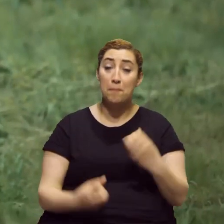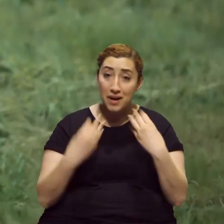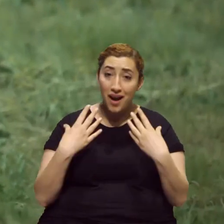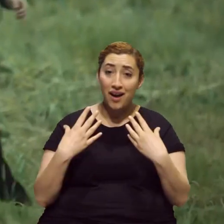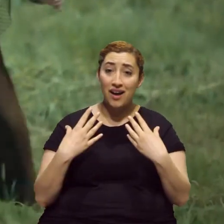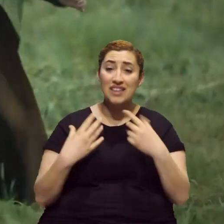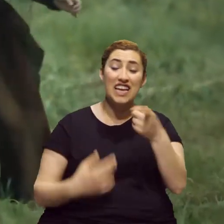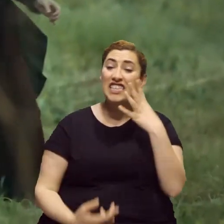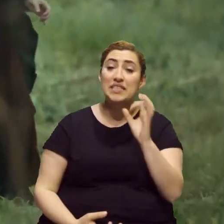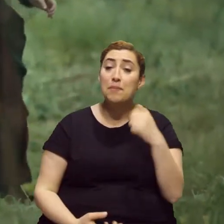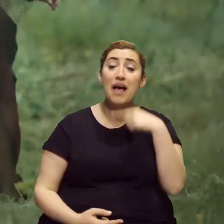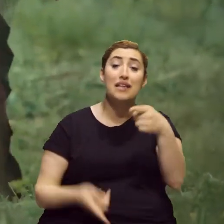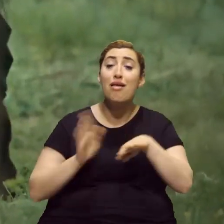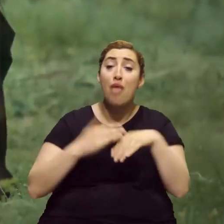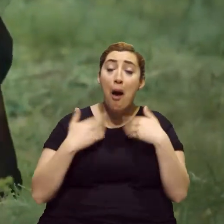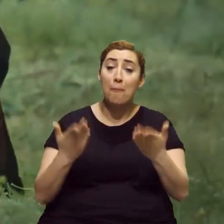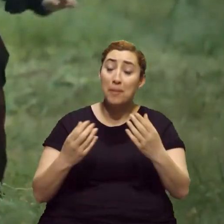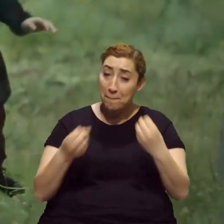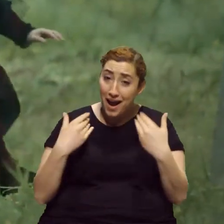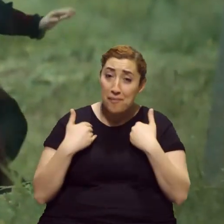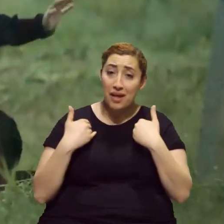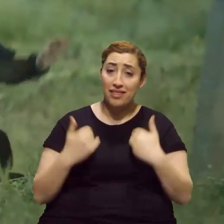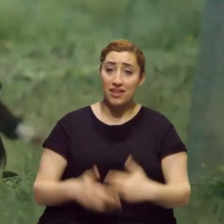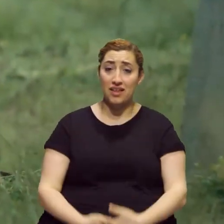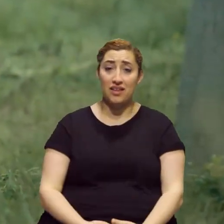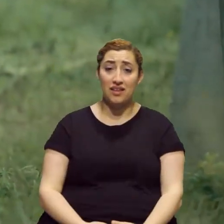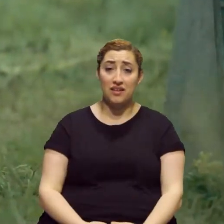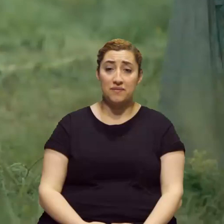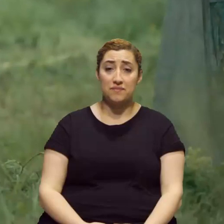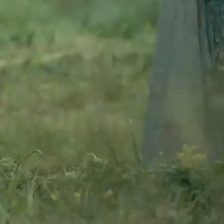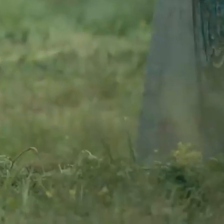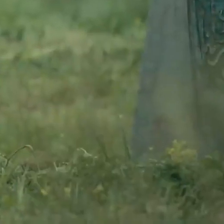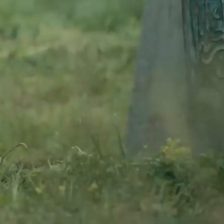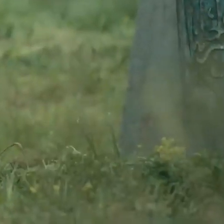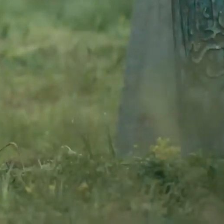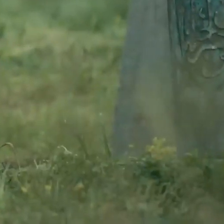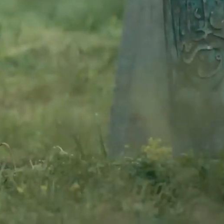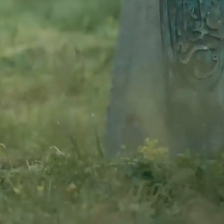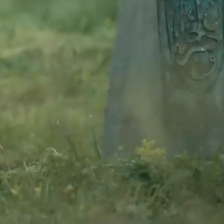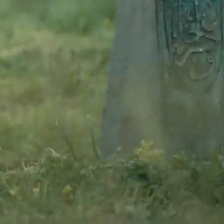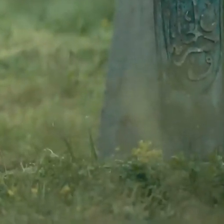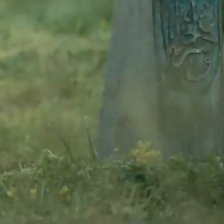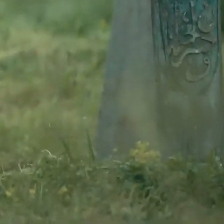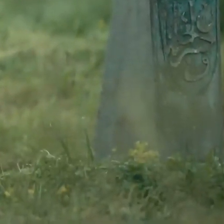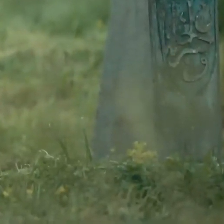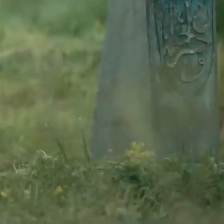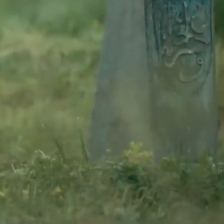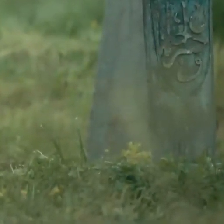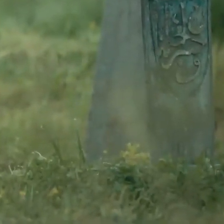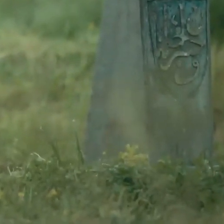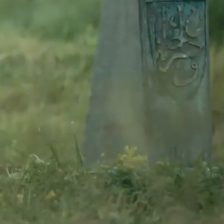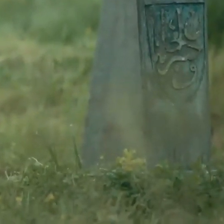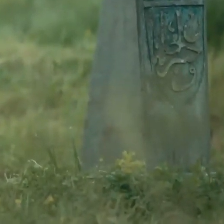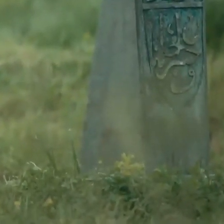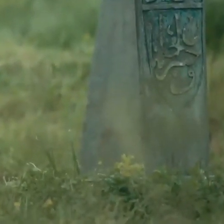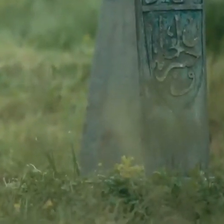Bırak. Sen kimsin? Ben sana ne yaptım? Bırak beni. Gizem üzerine düştü. Sürücü sırtından tutuyor.